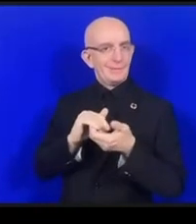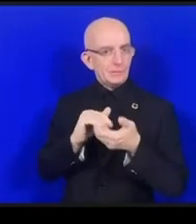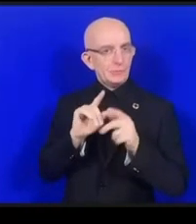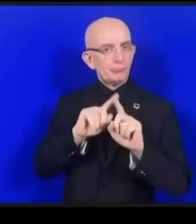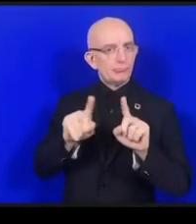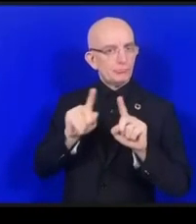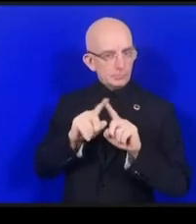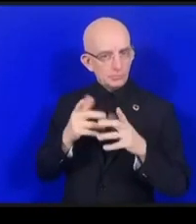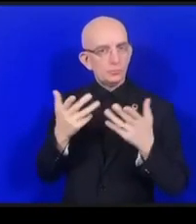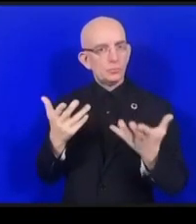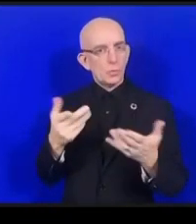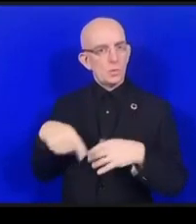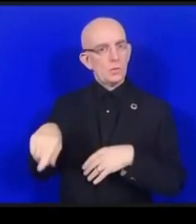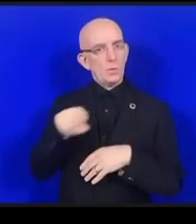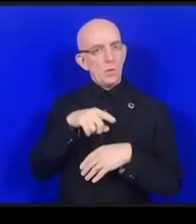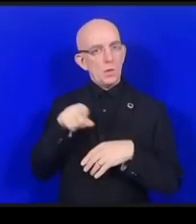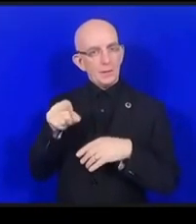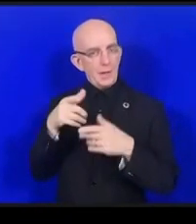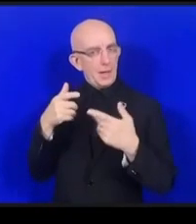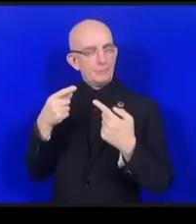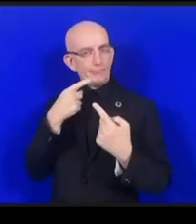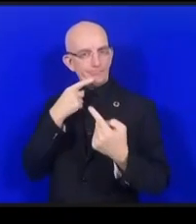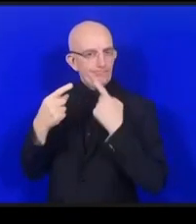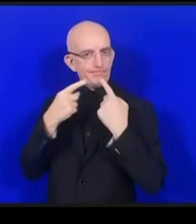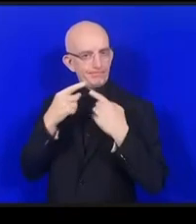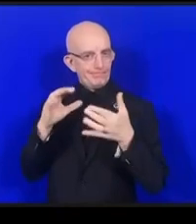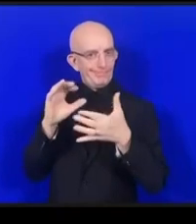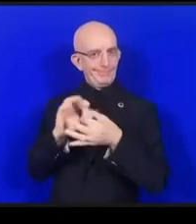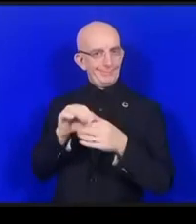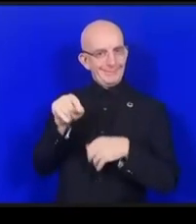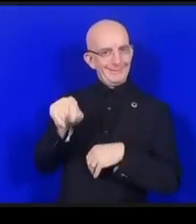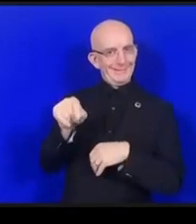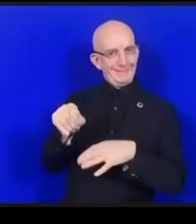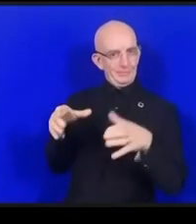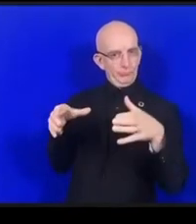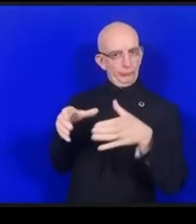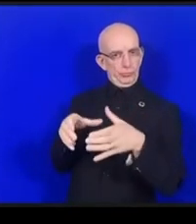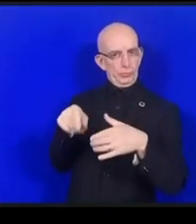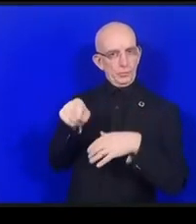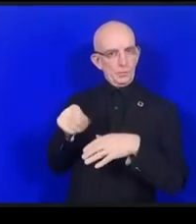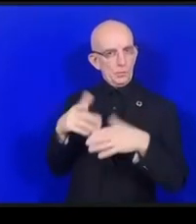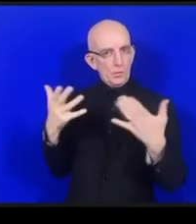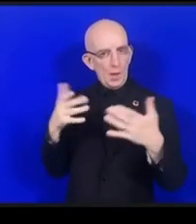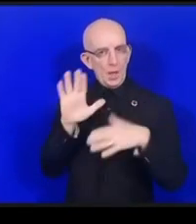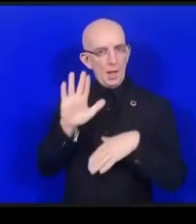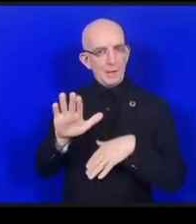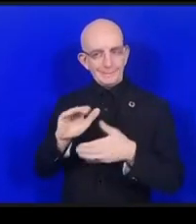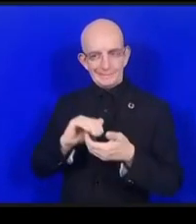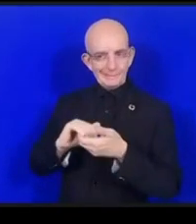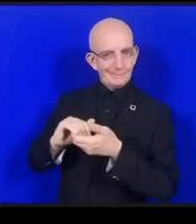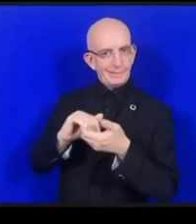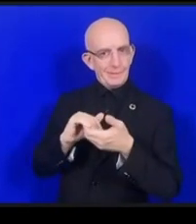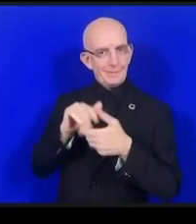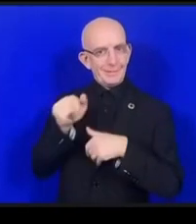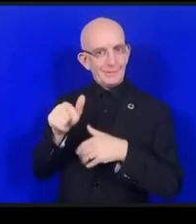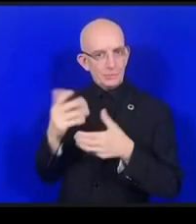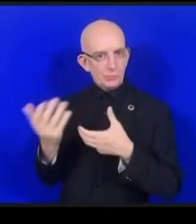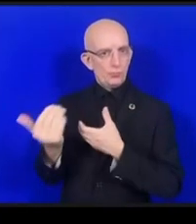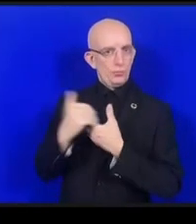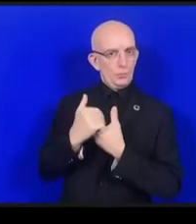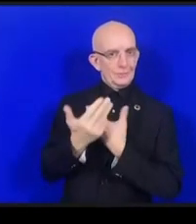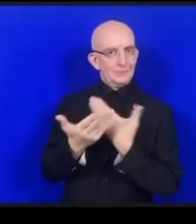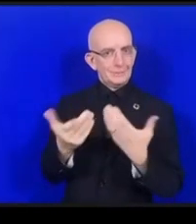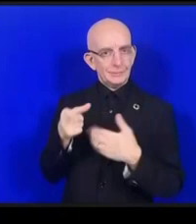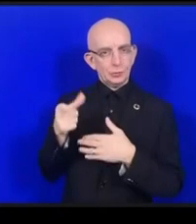что интернет вещей - это пожалуй одна из наиболее интенсивно растущих